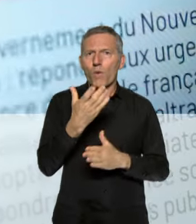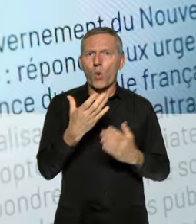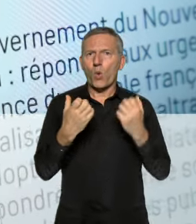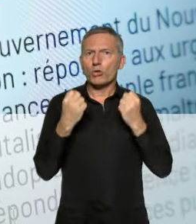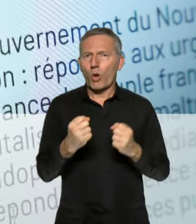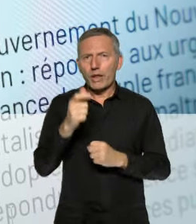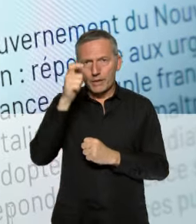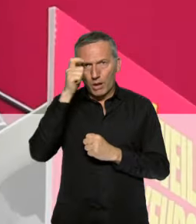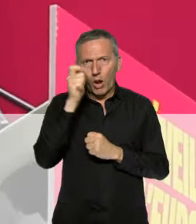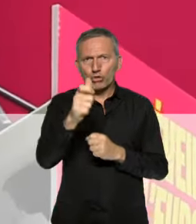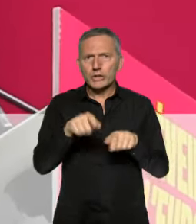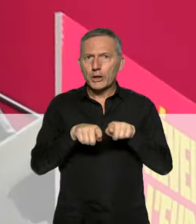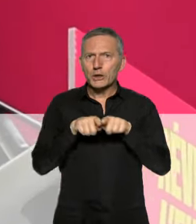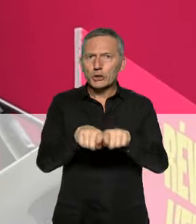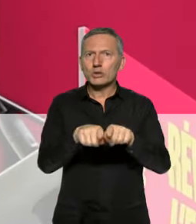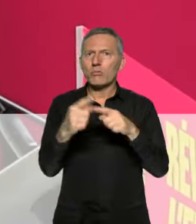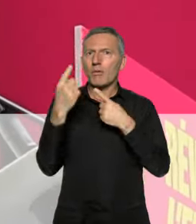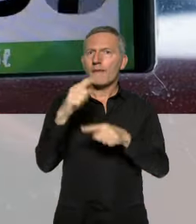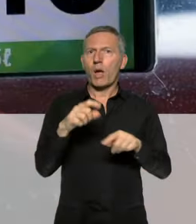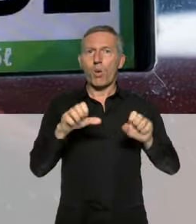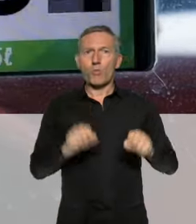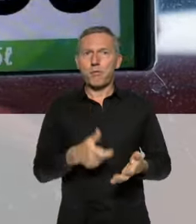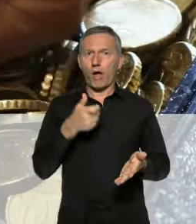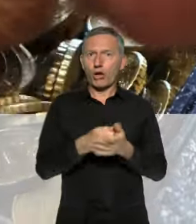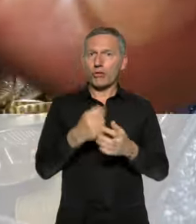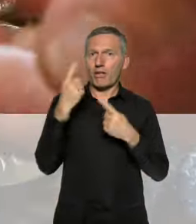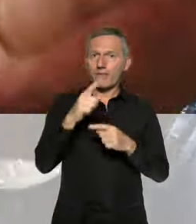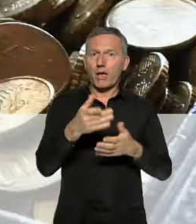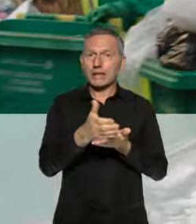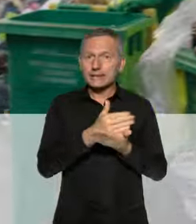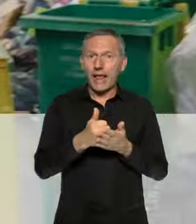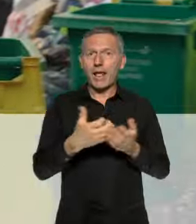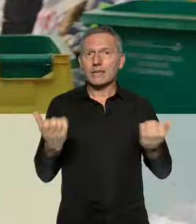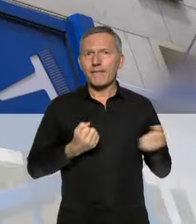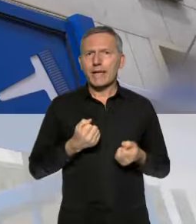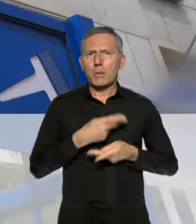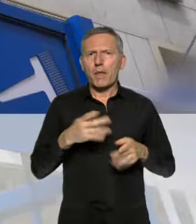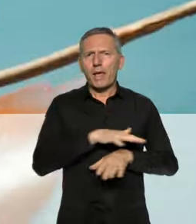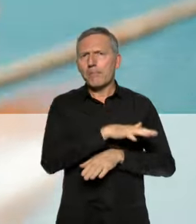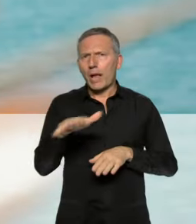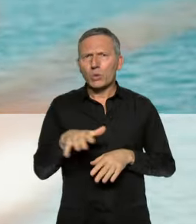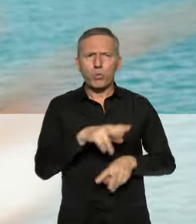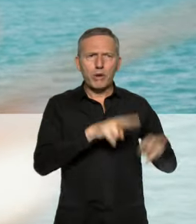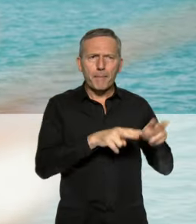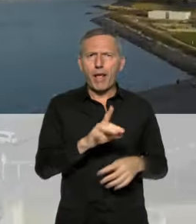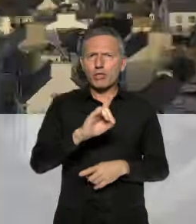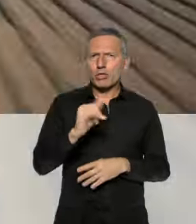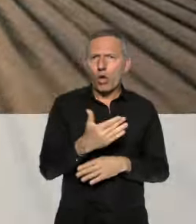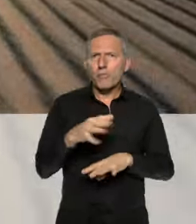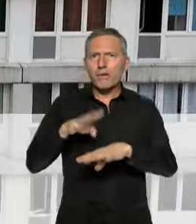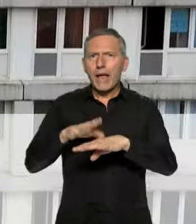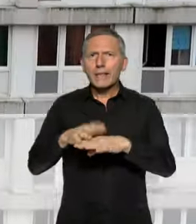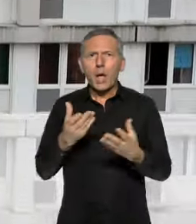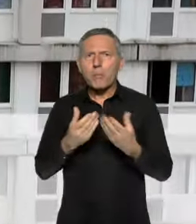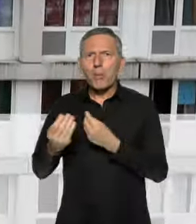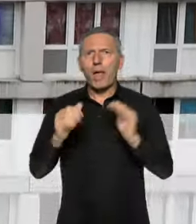rupture solide, cohérent et juste, pour défendre le pouvoir d'achat et les salaires, pour des services publics partout, des outre-mer aux campagnes en